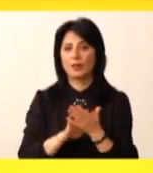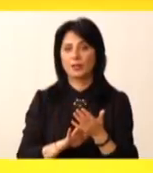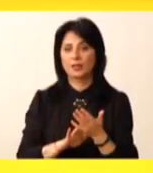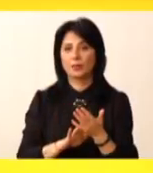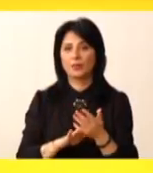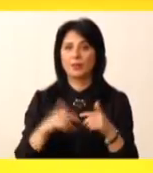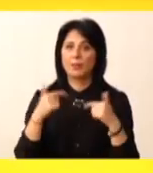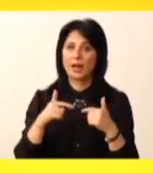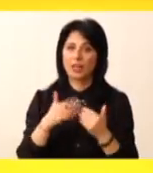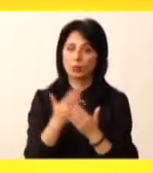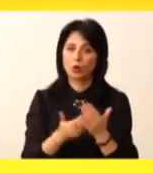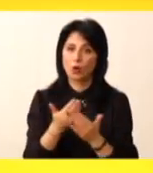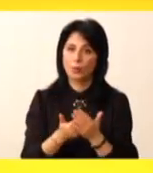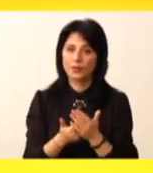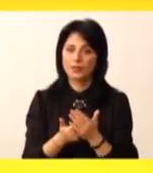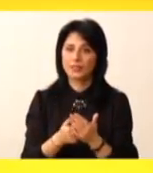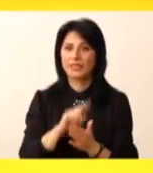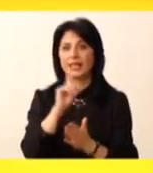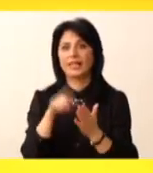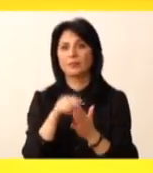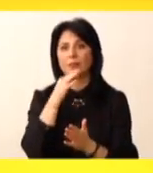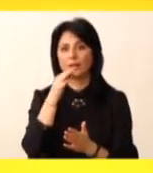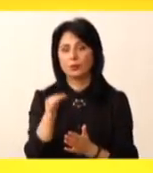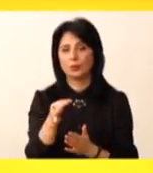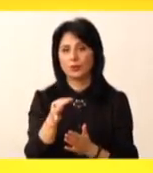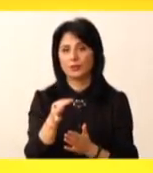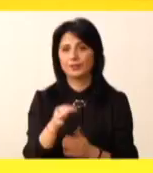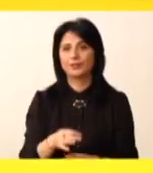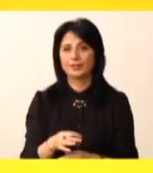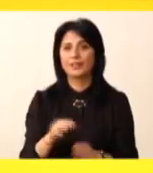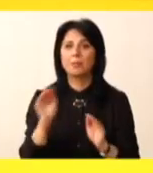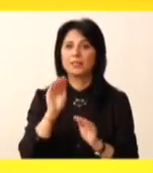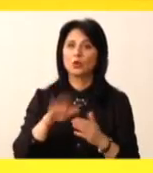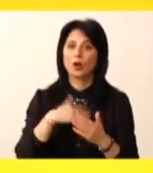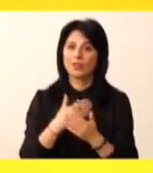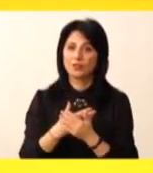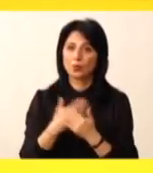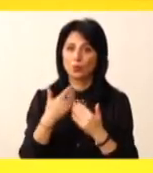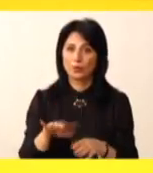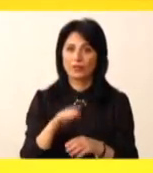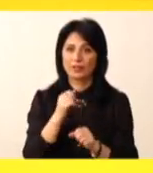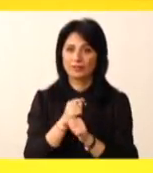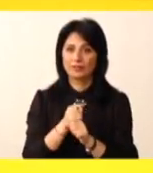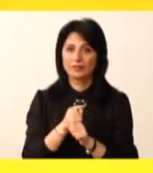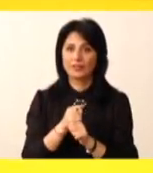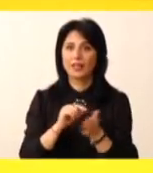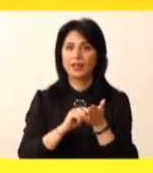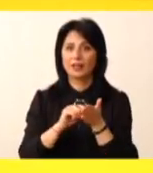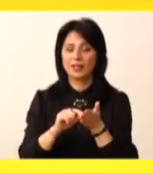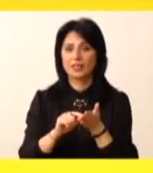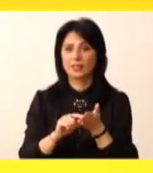გავაგრძელებთ პრაქტიკული რეკომენდაციებით, კითხვებზე პასუხით. Ფიზიკური აქტივობა პრინციპში უკვე